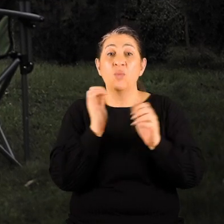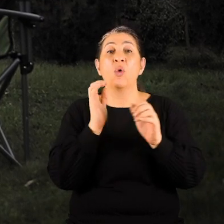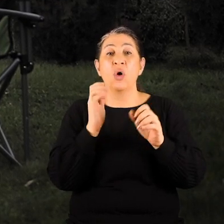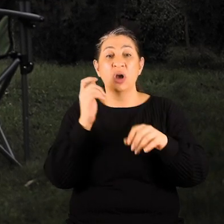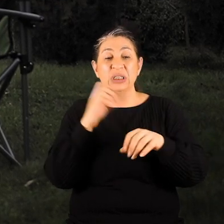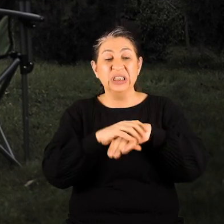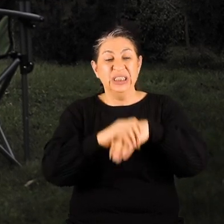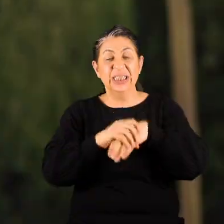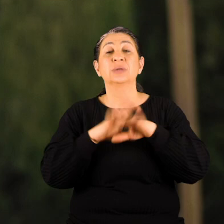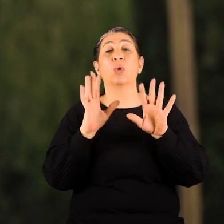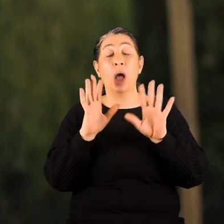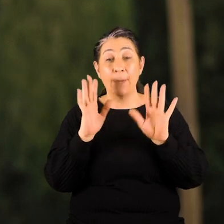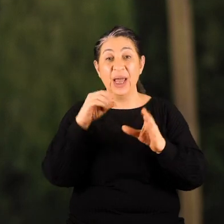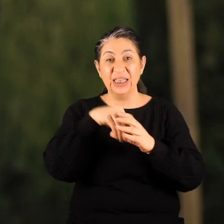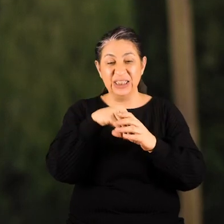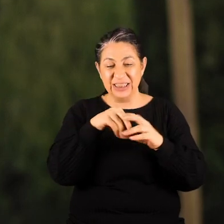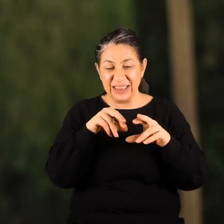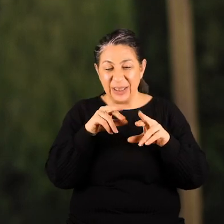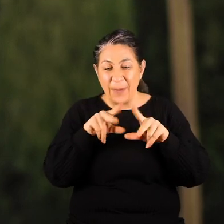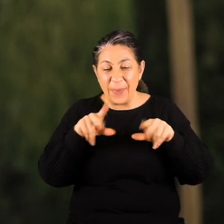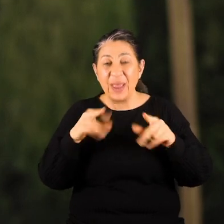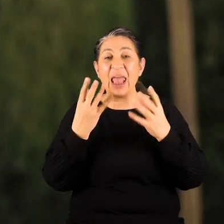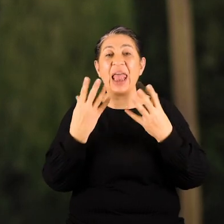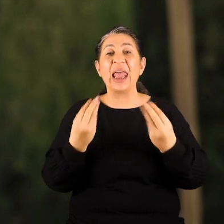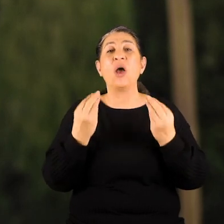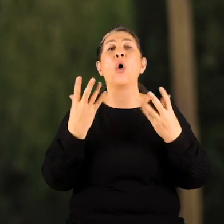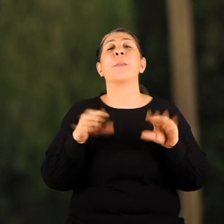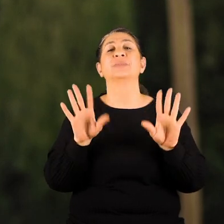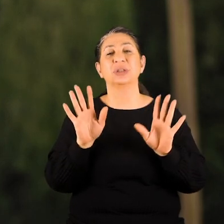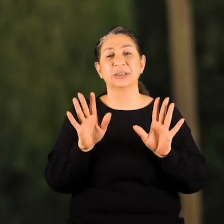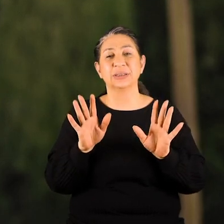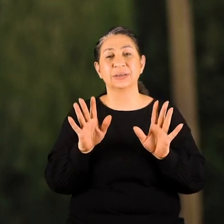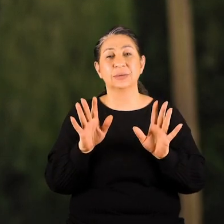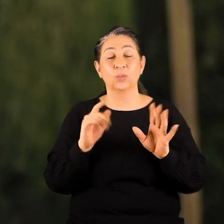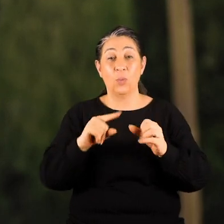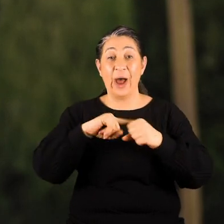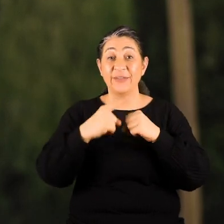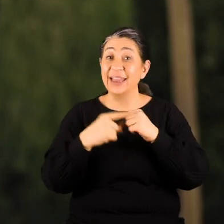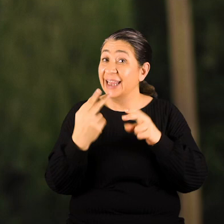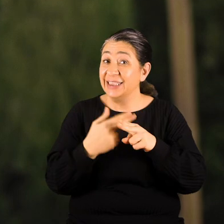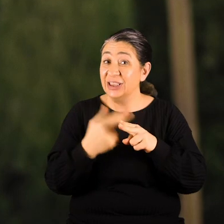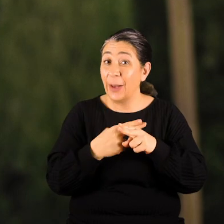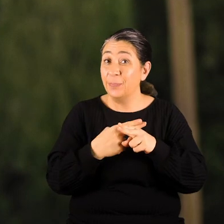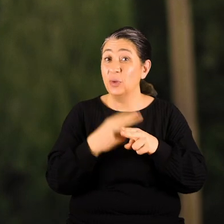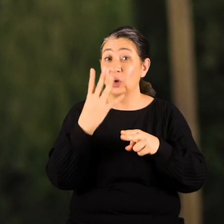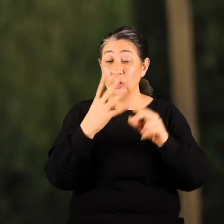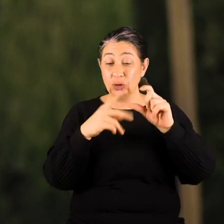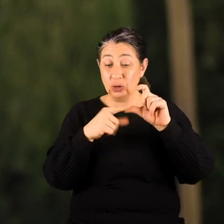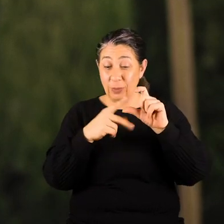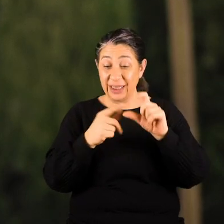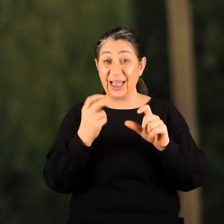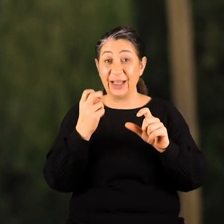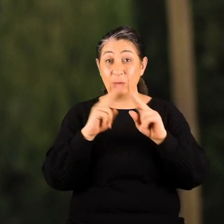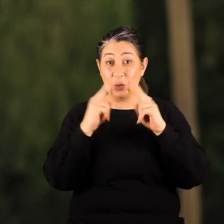işte çekiştirmiyor. Aynen. Fakat iç yaralar henüz tam iyileşmemiş. Bu hafta deneyeceğim. 4 Şubat